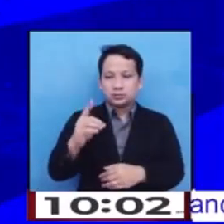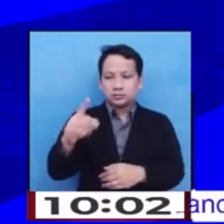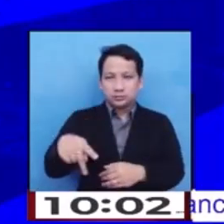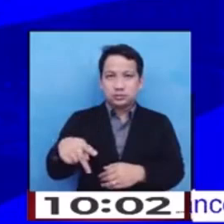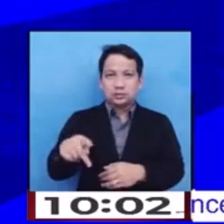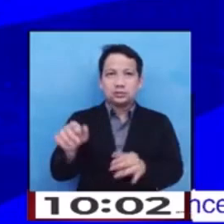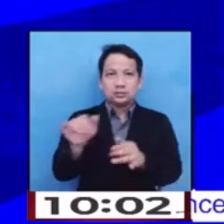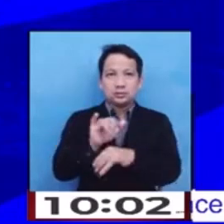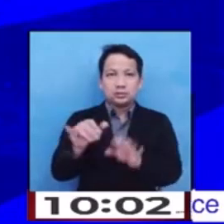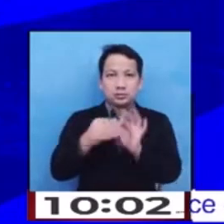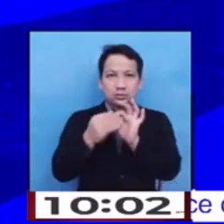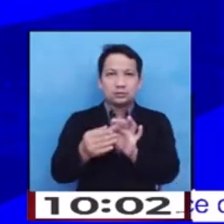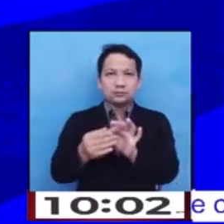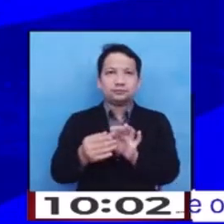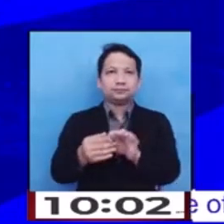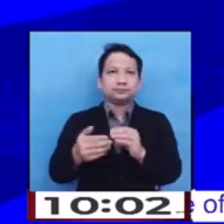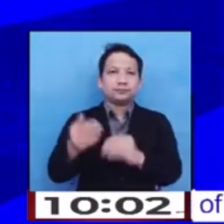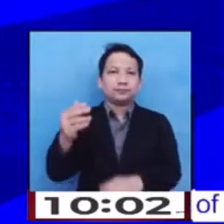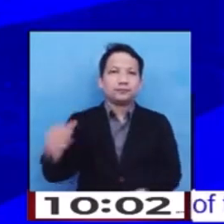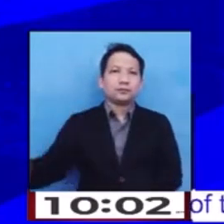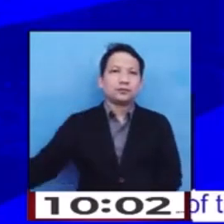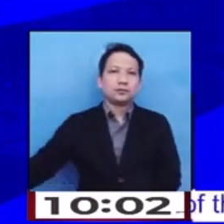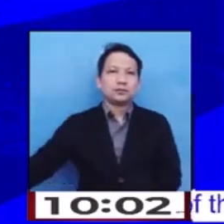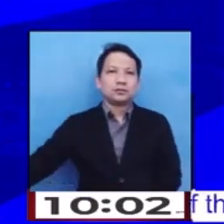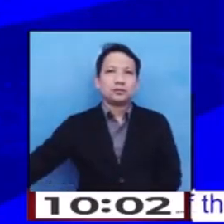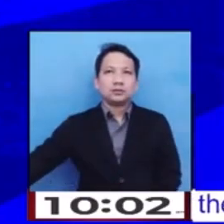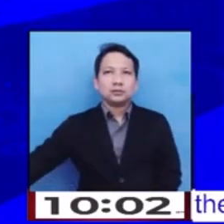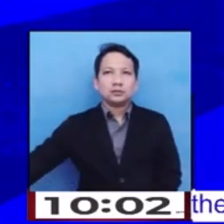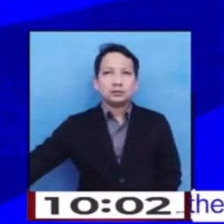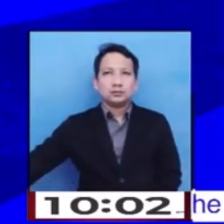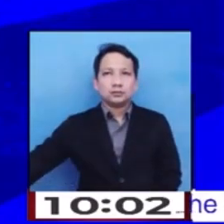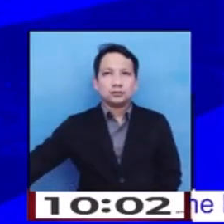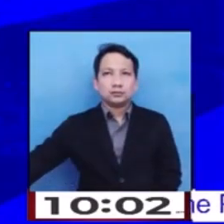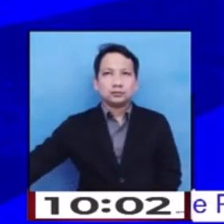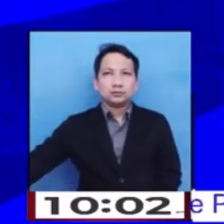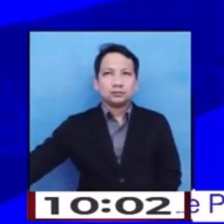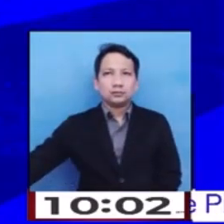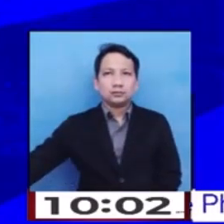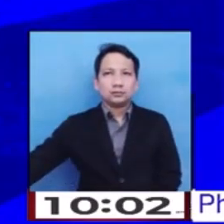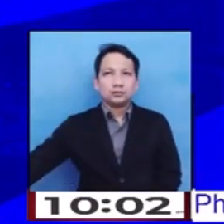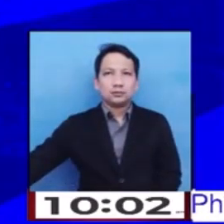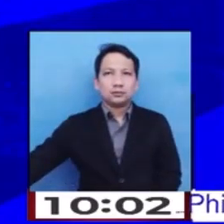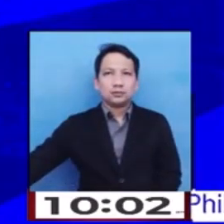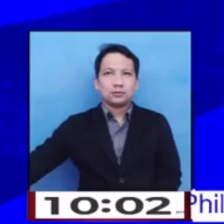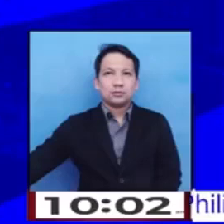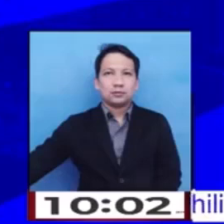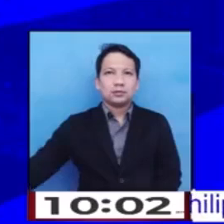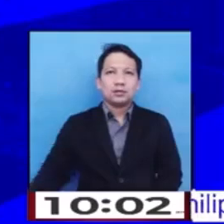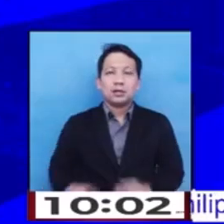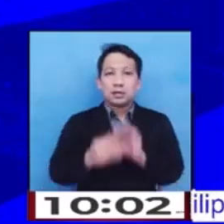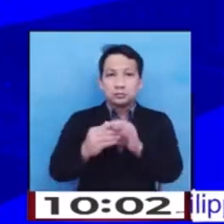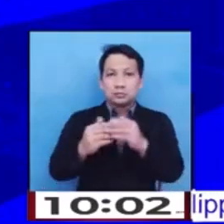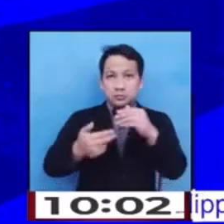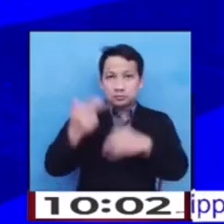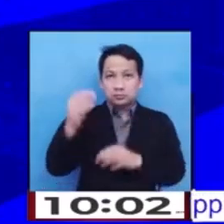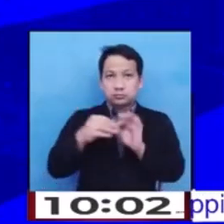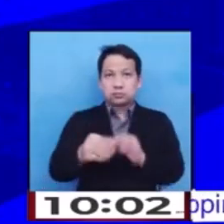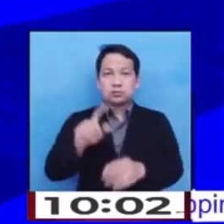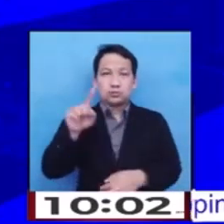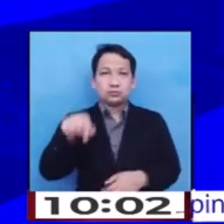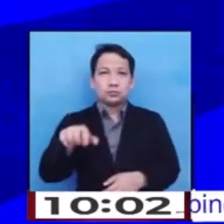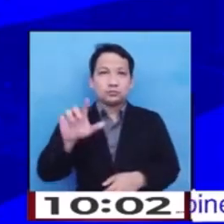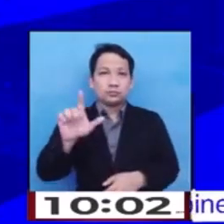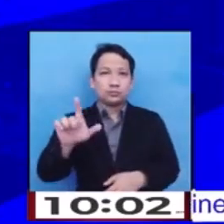mga sumusunod: wholesale and retail trade, repair of motor vehicles and motorcycles na nag-ambag ng